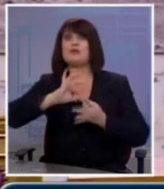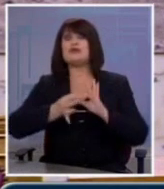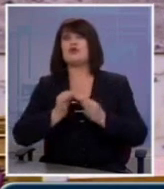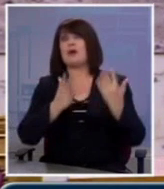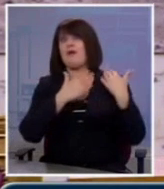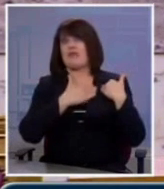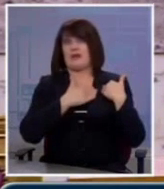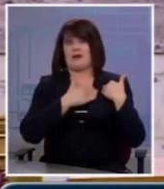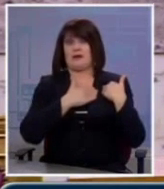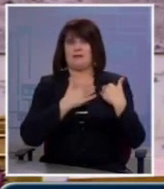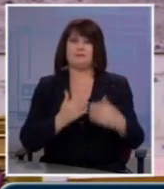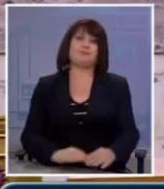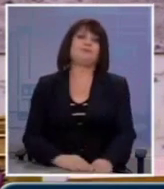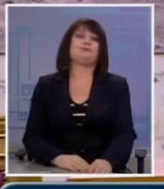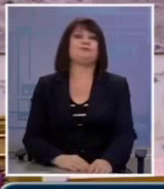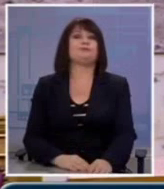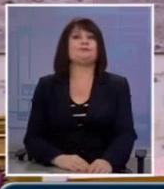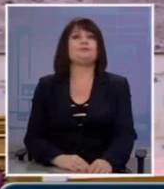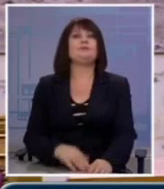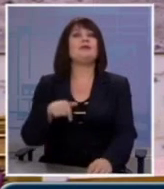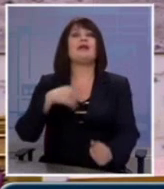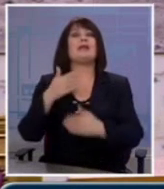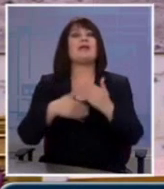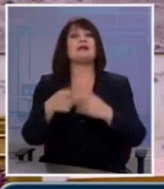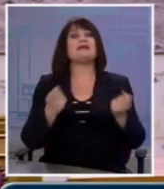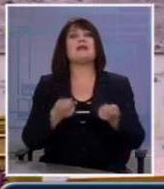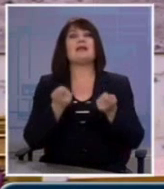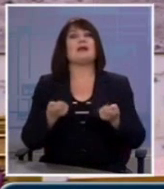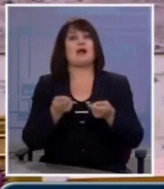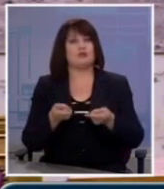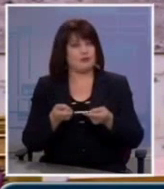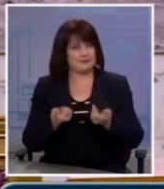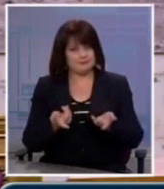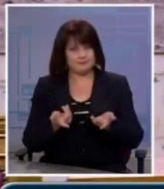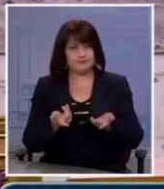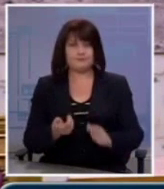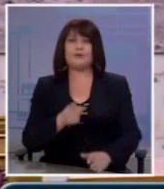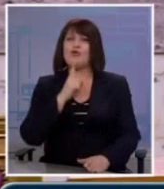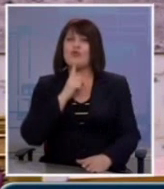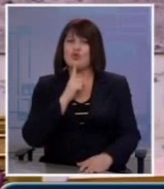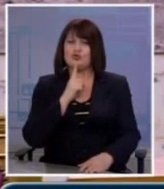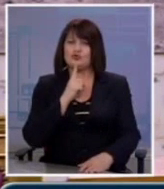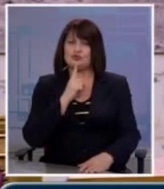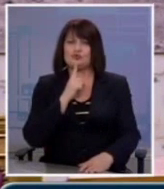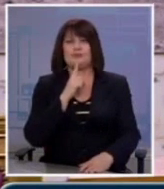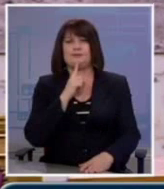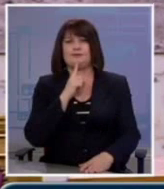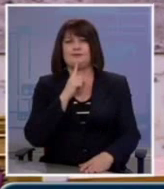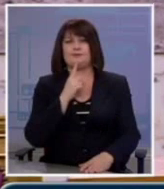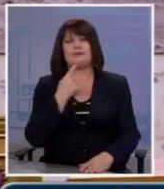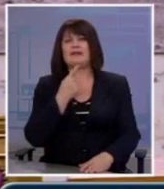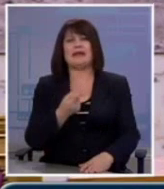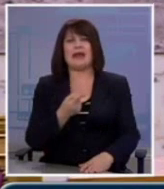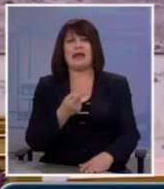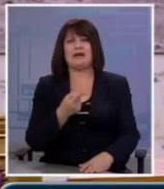ευθύνη. Η διαδικασία θα διεξαχθεί σύμφωνα με τα